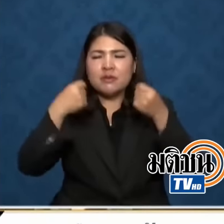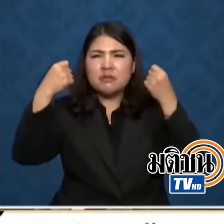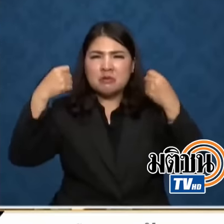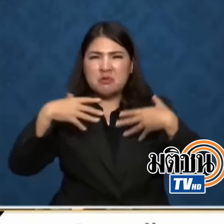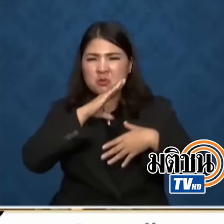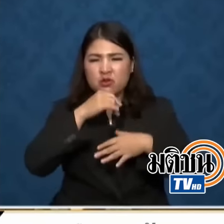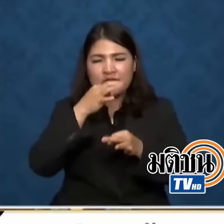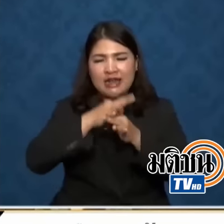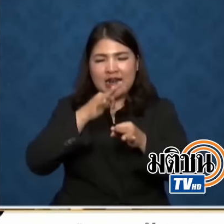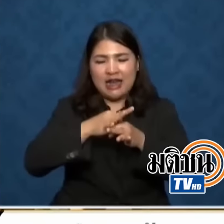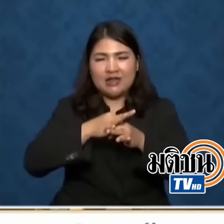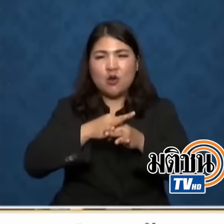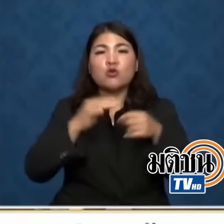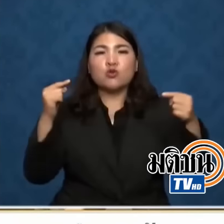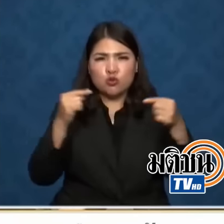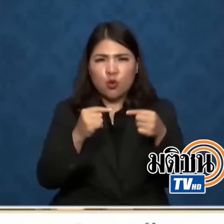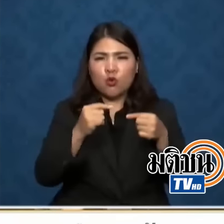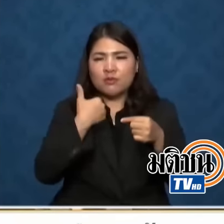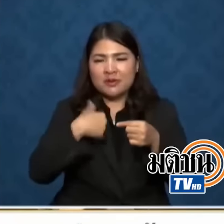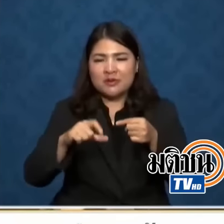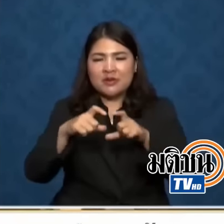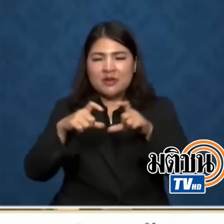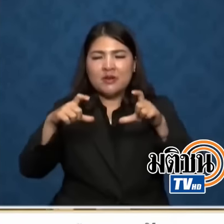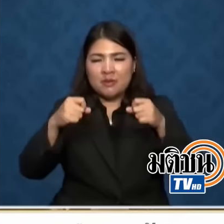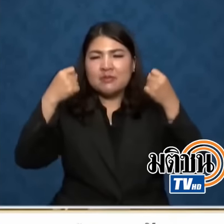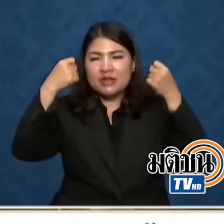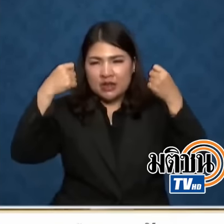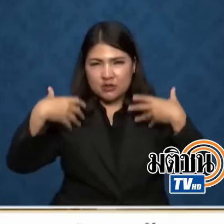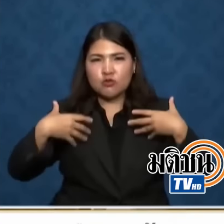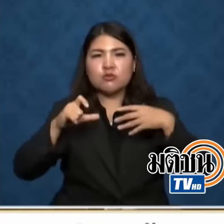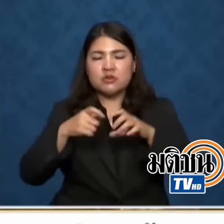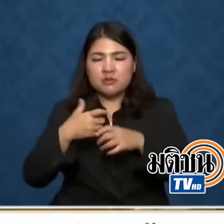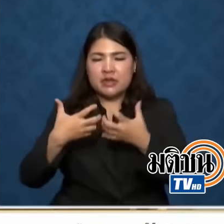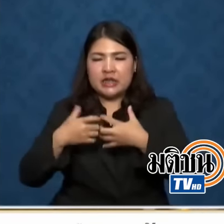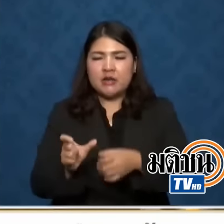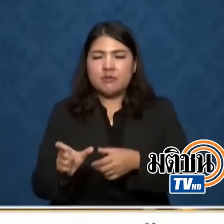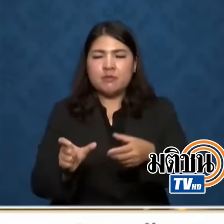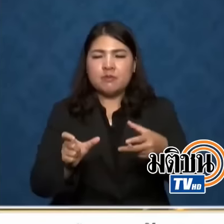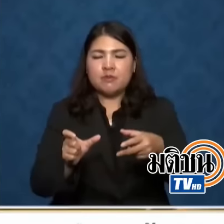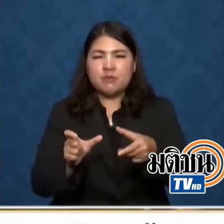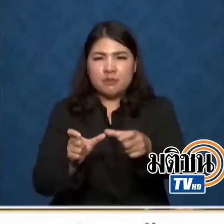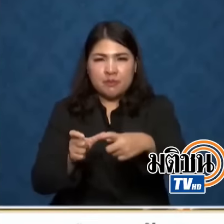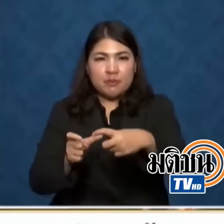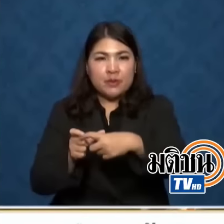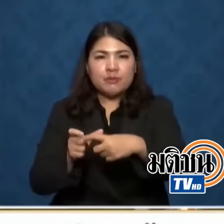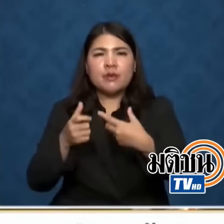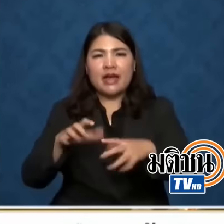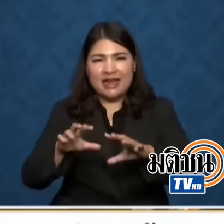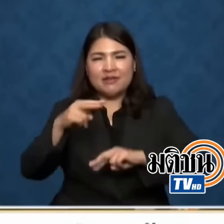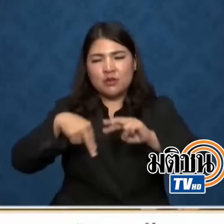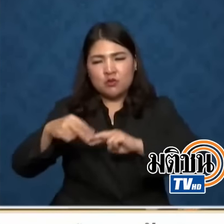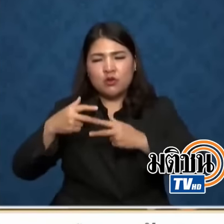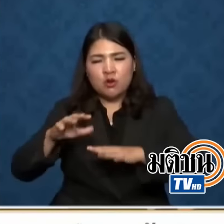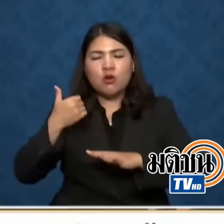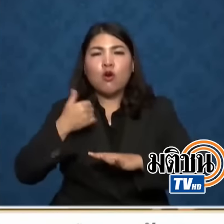รแบบนี้ไม่ได้มันต้องมีเครื่องอ่านสำหรับของบัตรประชาชนโดยเฉพาะเป็นต้นหรือว่าของเกษตรกรก็ดีก็ยังต้องมีปั